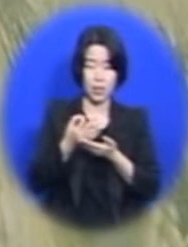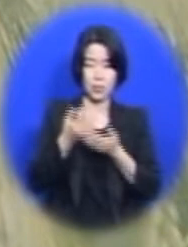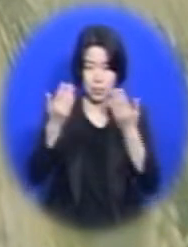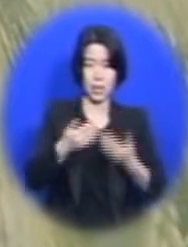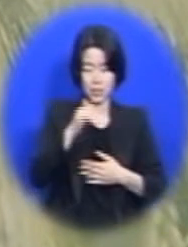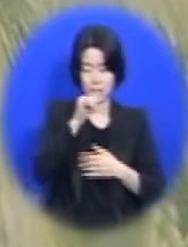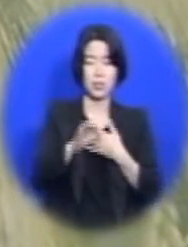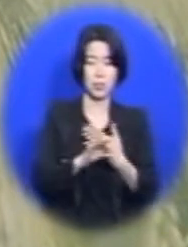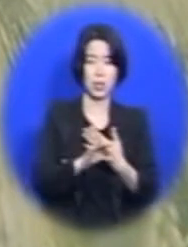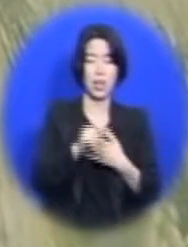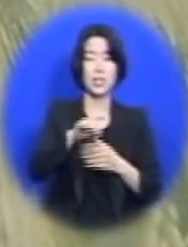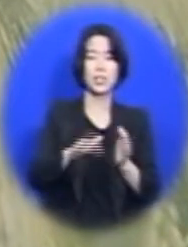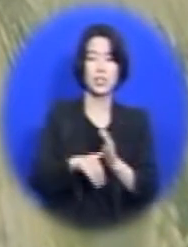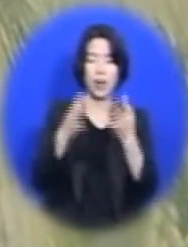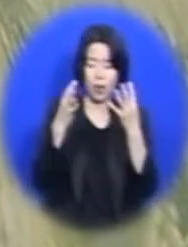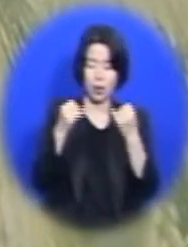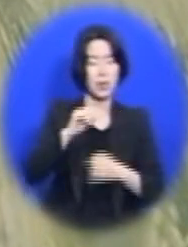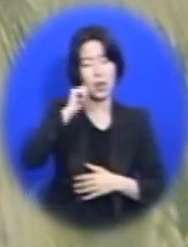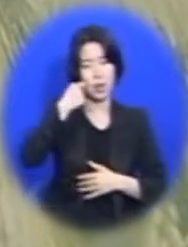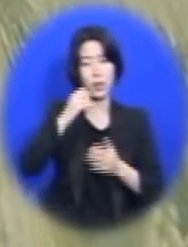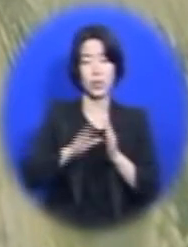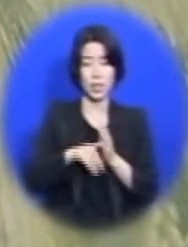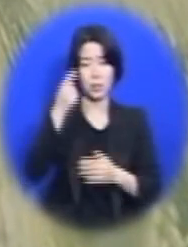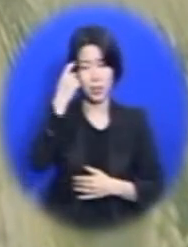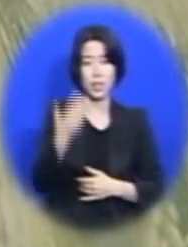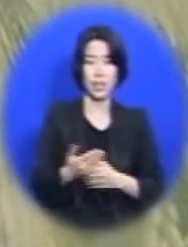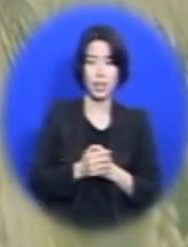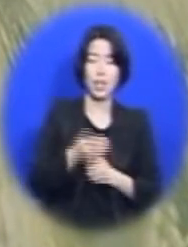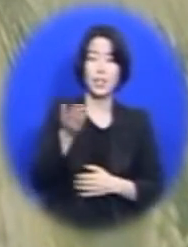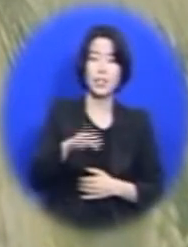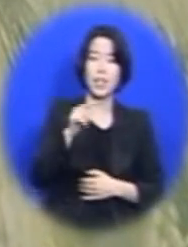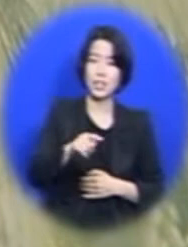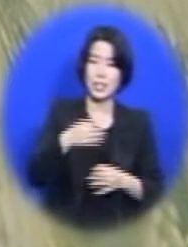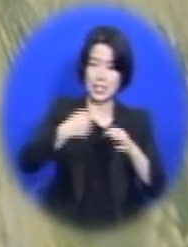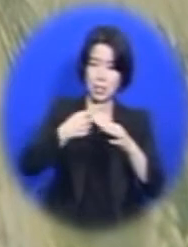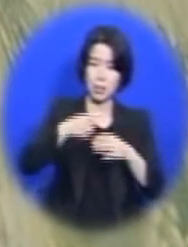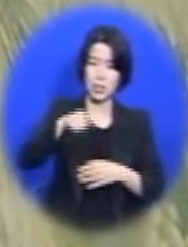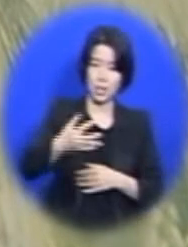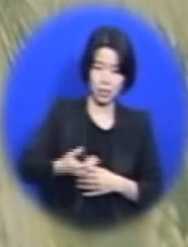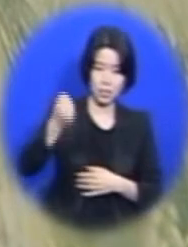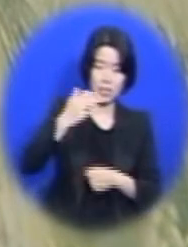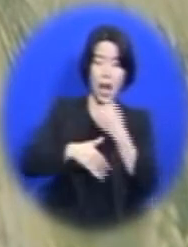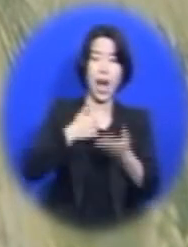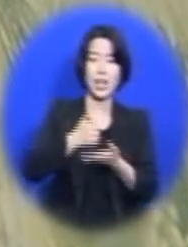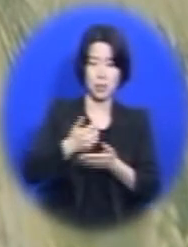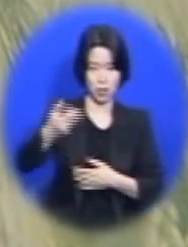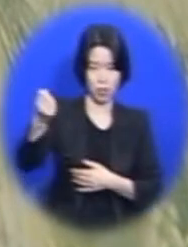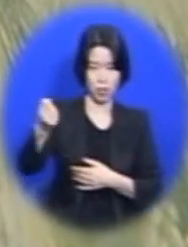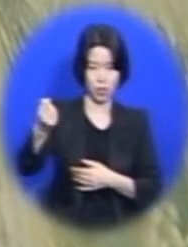받았습니다. 그때가 얼마나 어려운 때입니까? 근데 그 첫 번째 것은 하나님의 것이라는